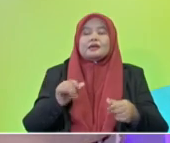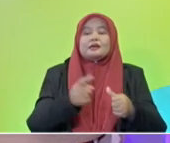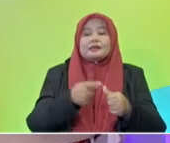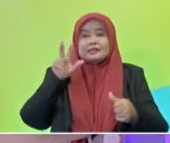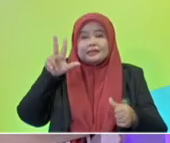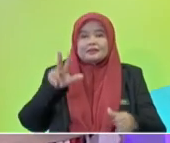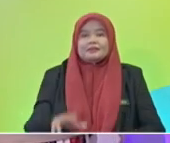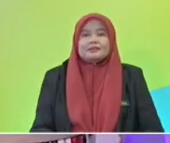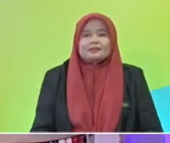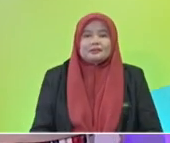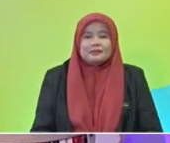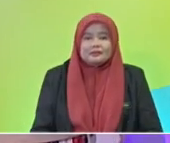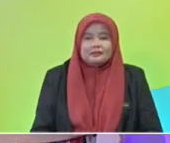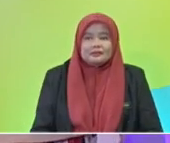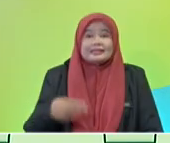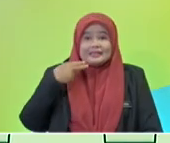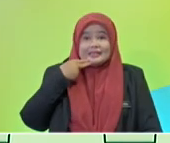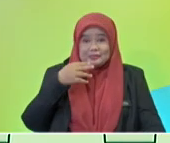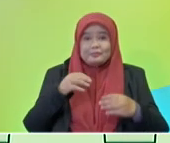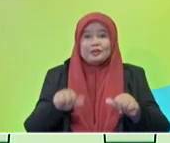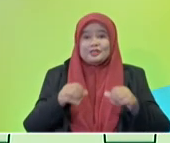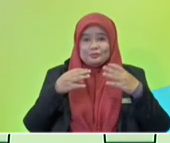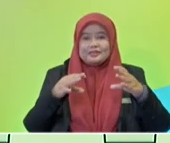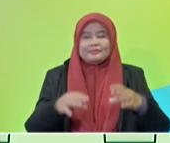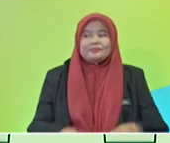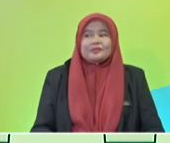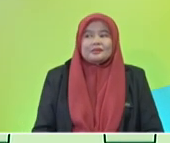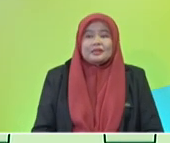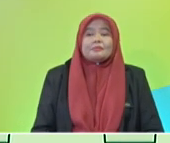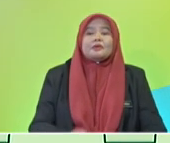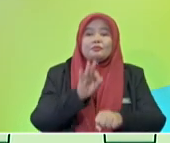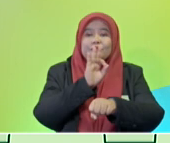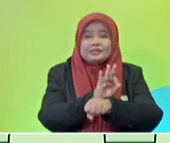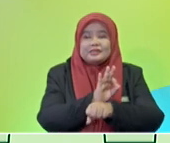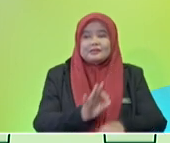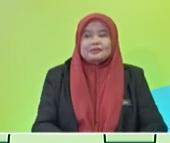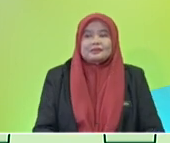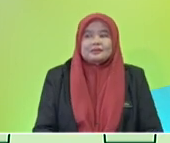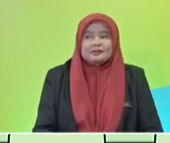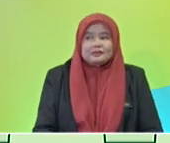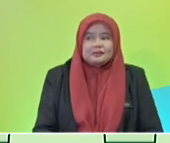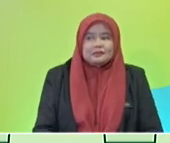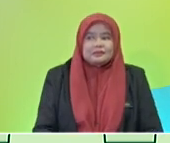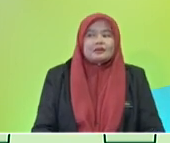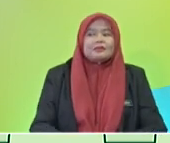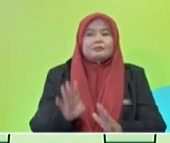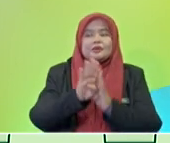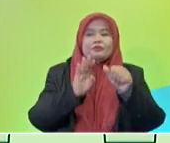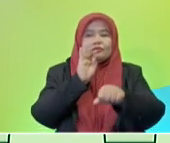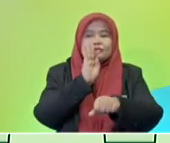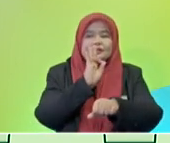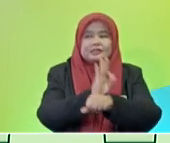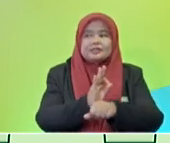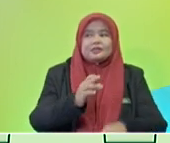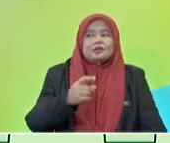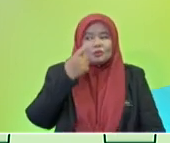Hasana silakan sana fungsi baca fungsi berfungsi untuk menghubungkan